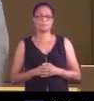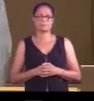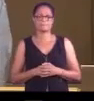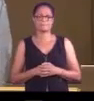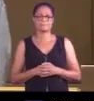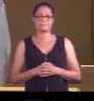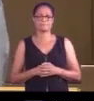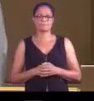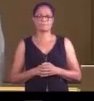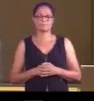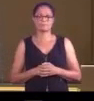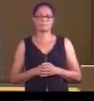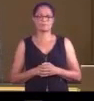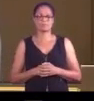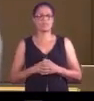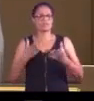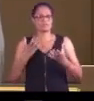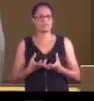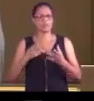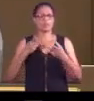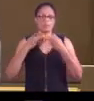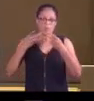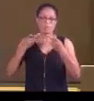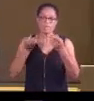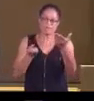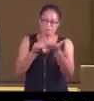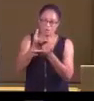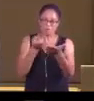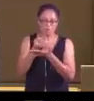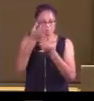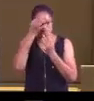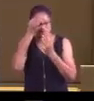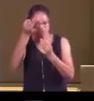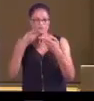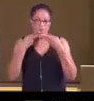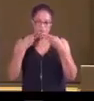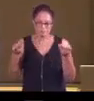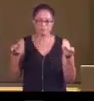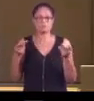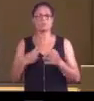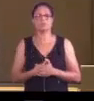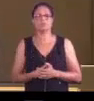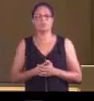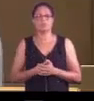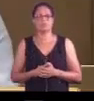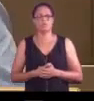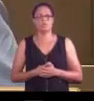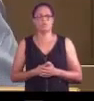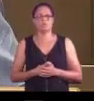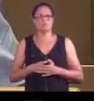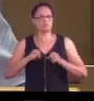comme les collègues ont souhaité que le public soit bien informé, qu'il soit publié, pour que le public soit